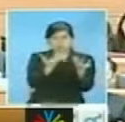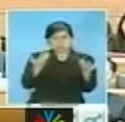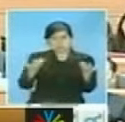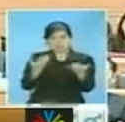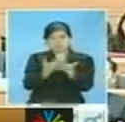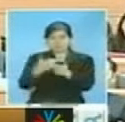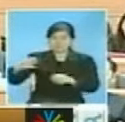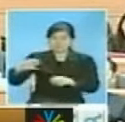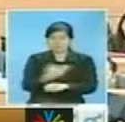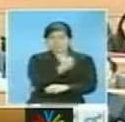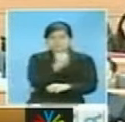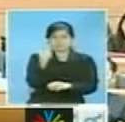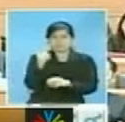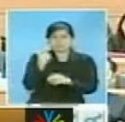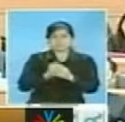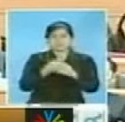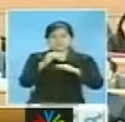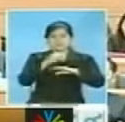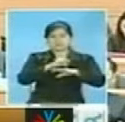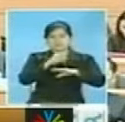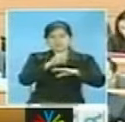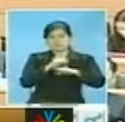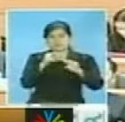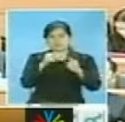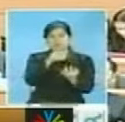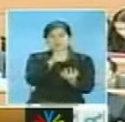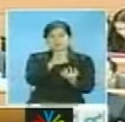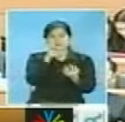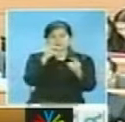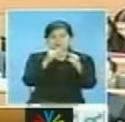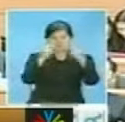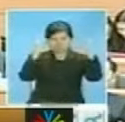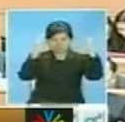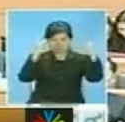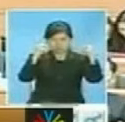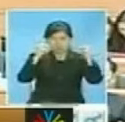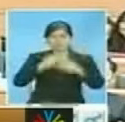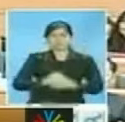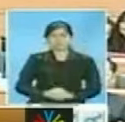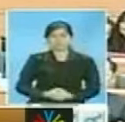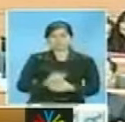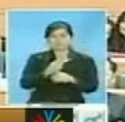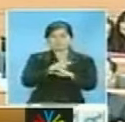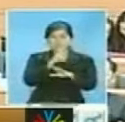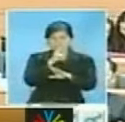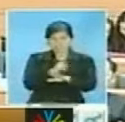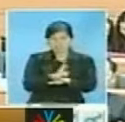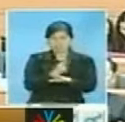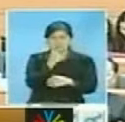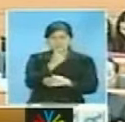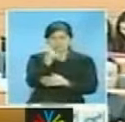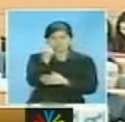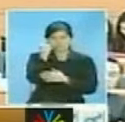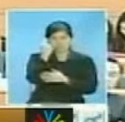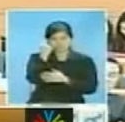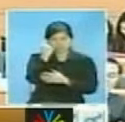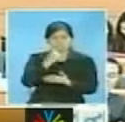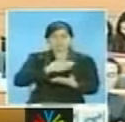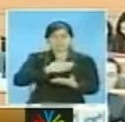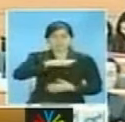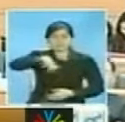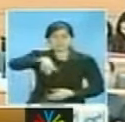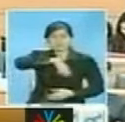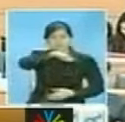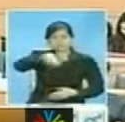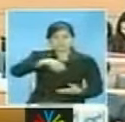กระทั่งได้นายกรัฐมนตรีในค่ายทหารท่านประธานคงจะแลเห็นแล้วว่าพวกกระผมที่